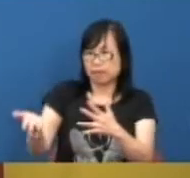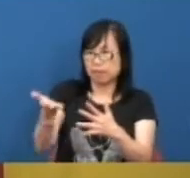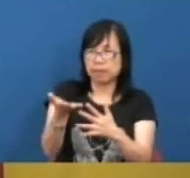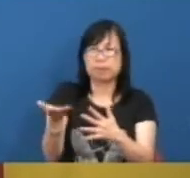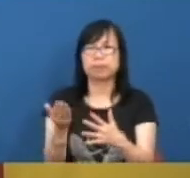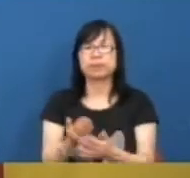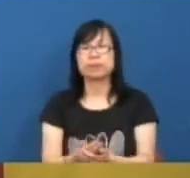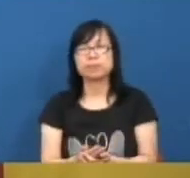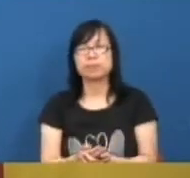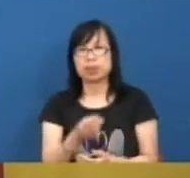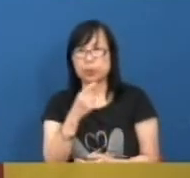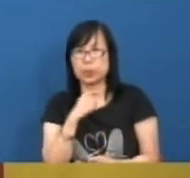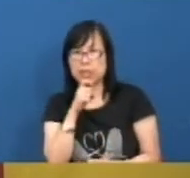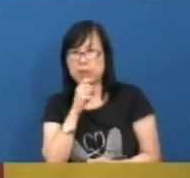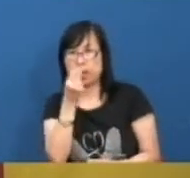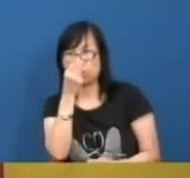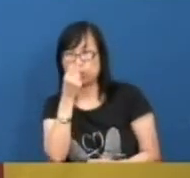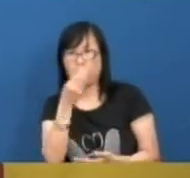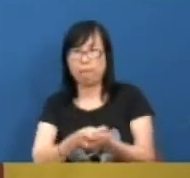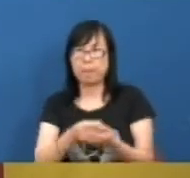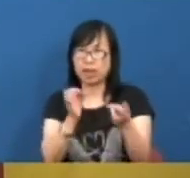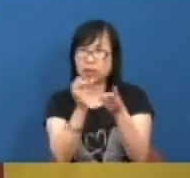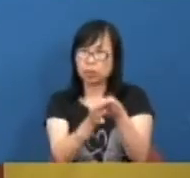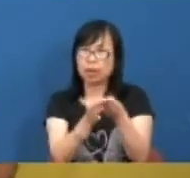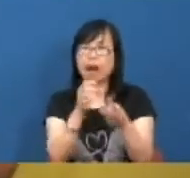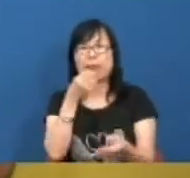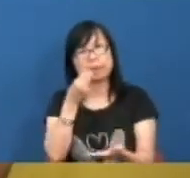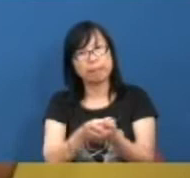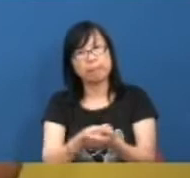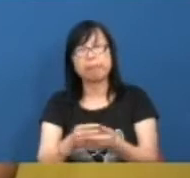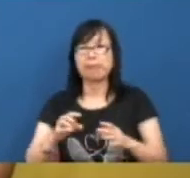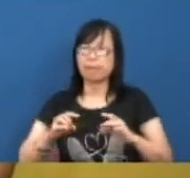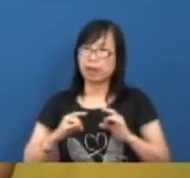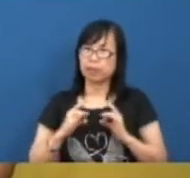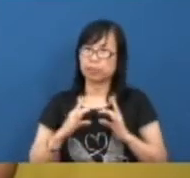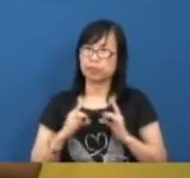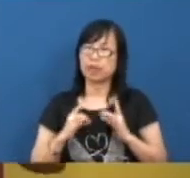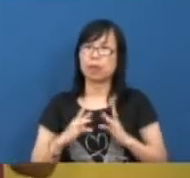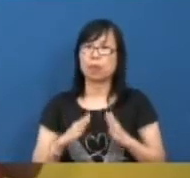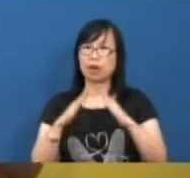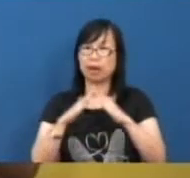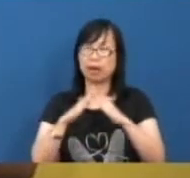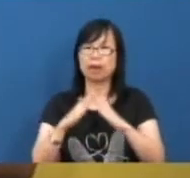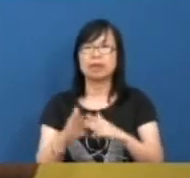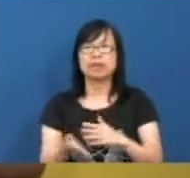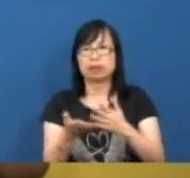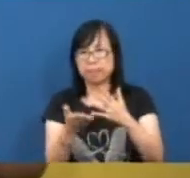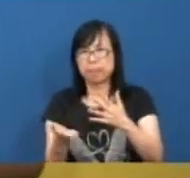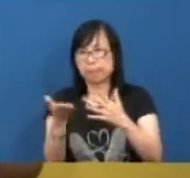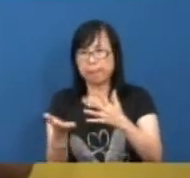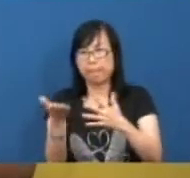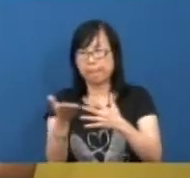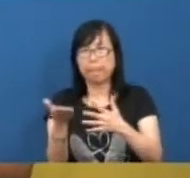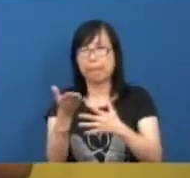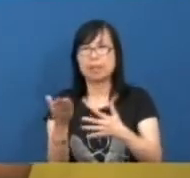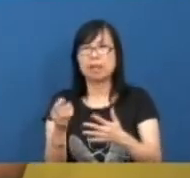佢可能有興趣嘅買居屋啦，或者買私樓，咁亦都係即係成個。階梯式咁上咧，就變咗個流